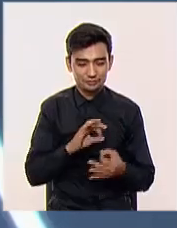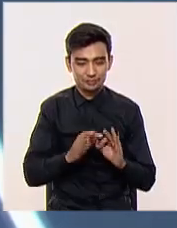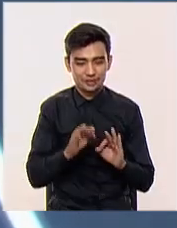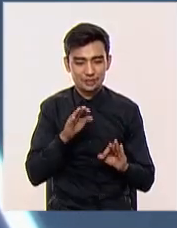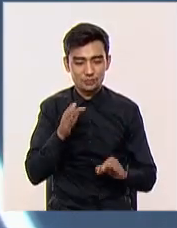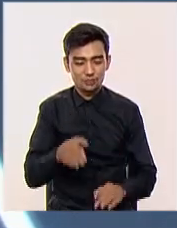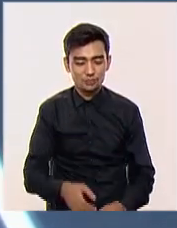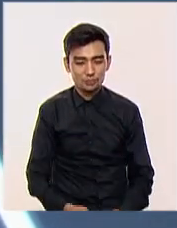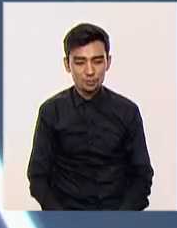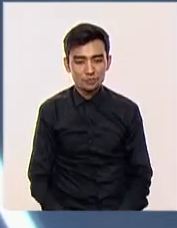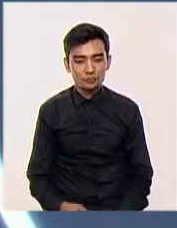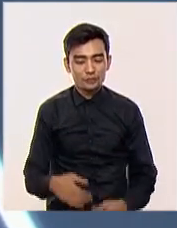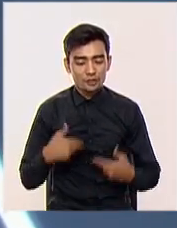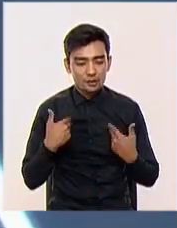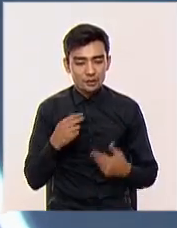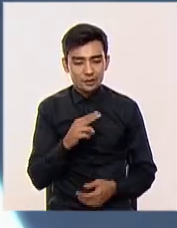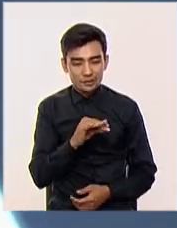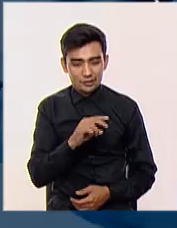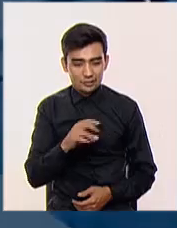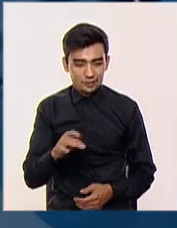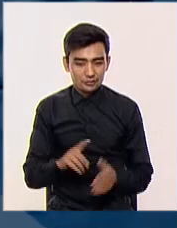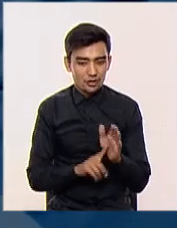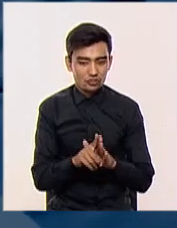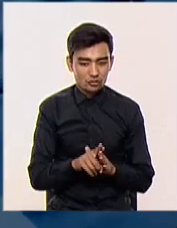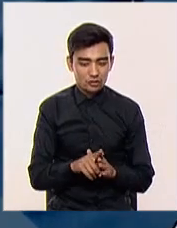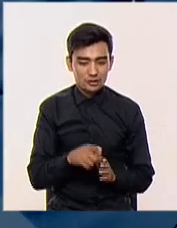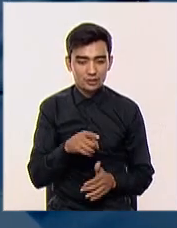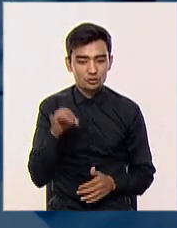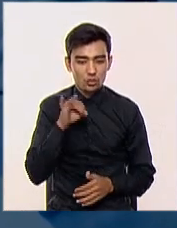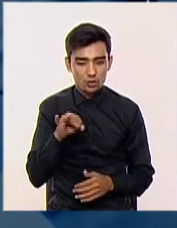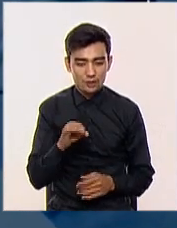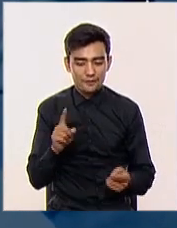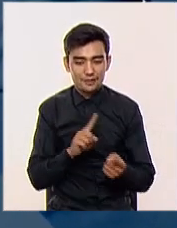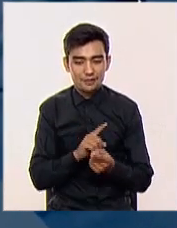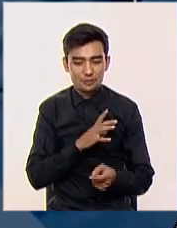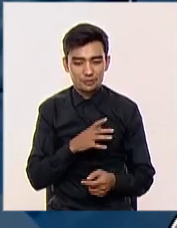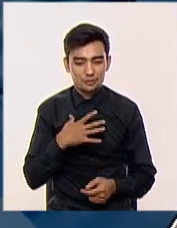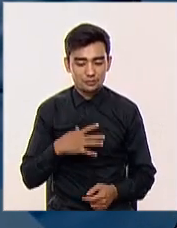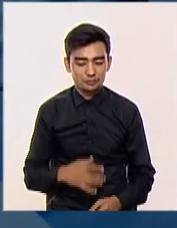подробности. Здравствуй, Динара. С чего началась эта историческая встреча?